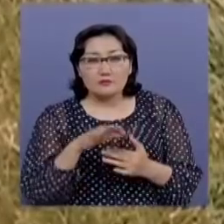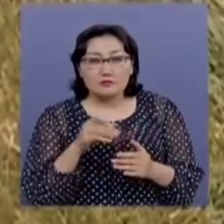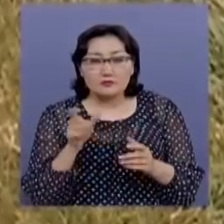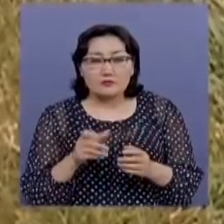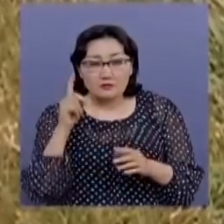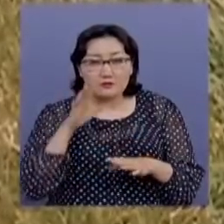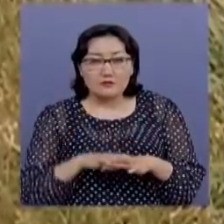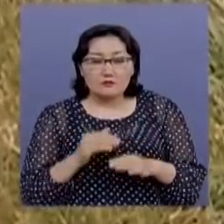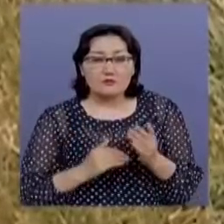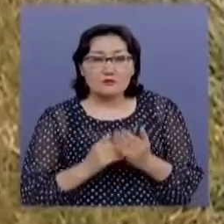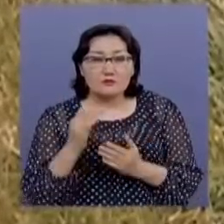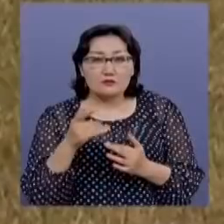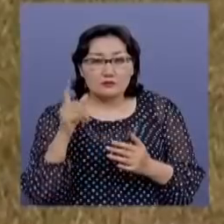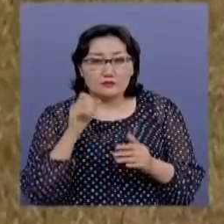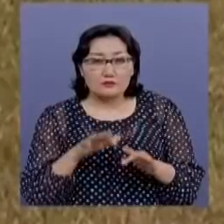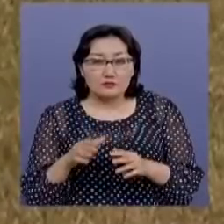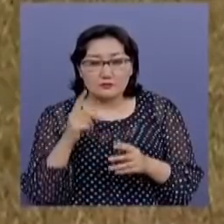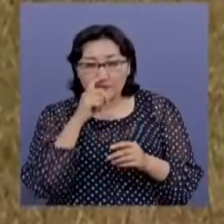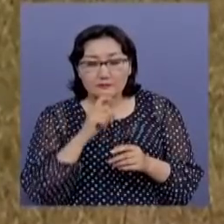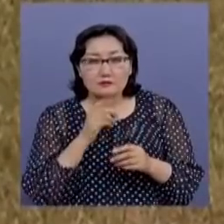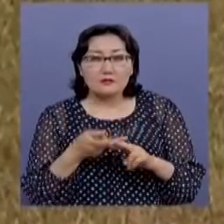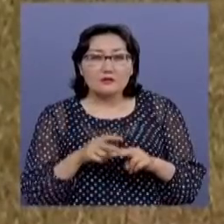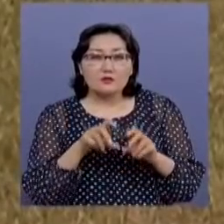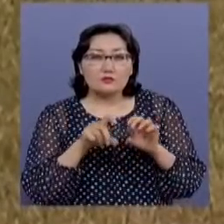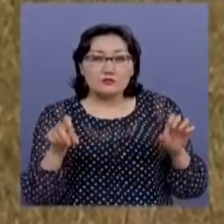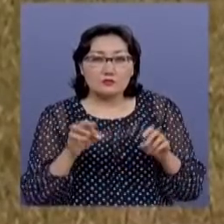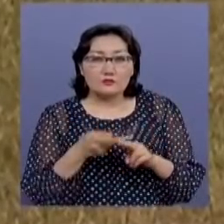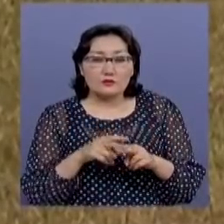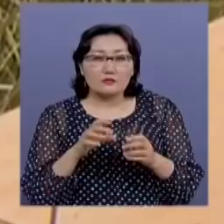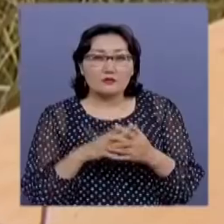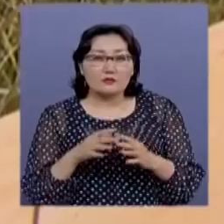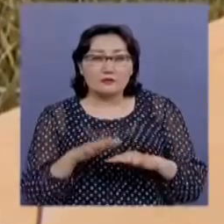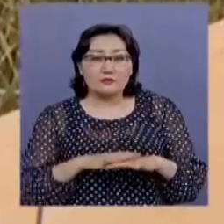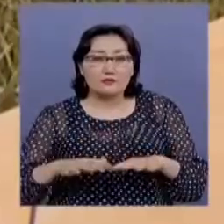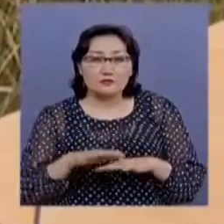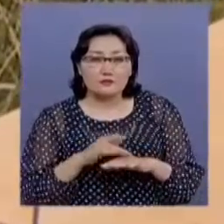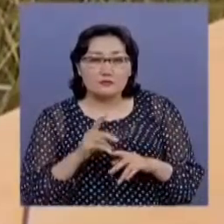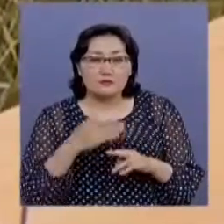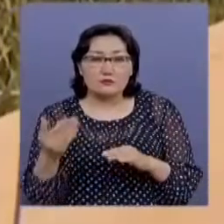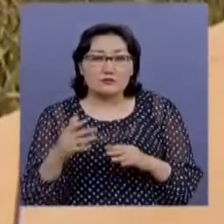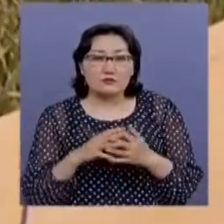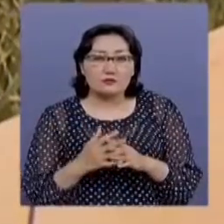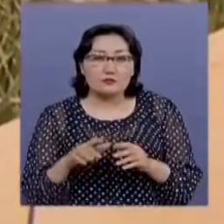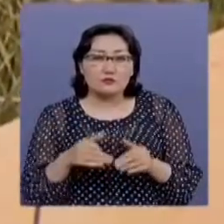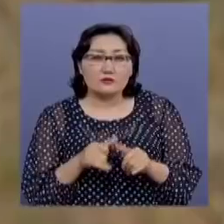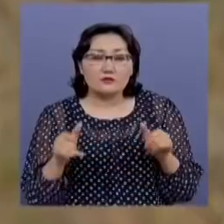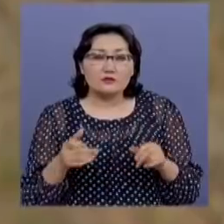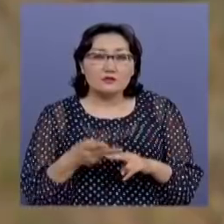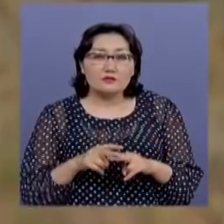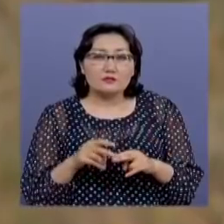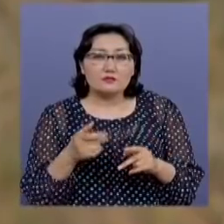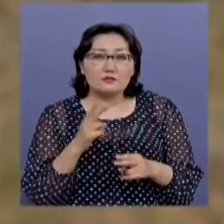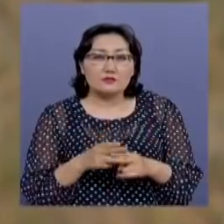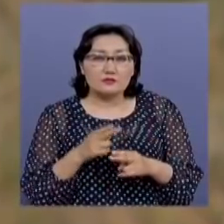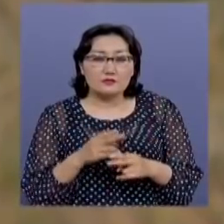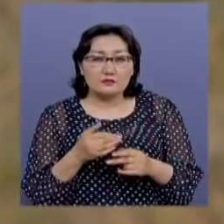де жоғарыдағылардың ісін түсіне алар емес. Қожайынсыз қалған құбыр құлап халық күдерін үзген әкімдер онсыз да шалғайда жатқан жұрттың жұмысын жандандыруға бұл